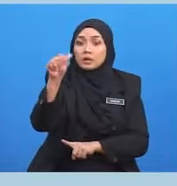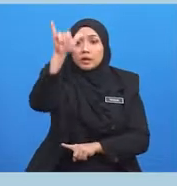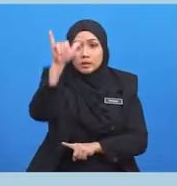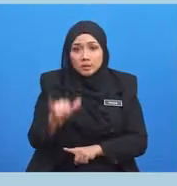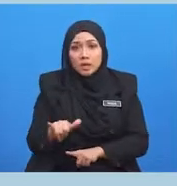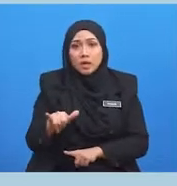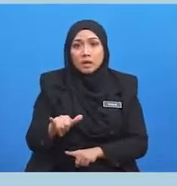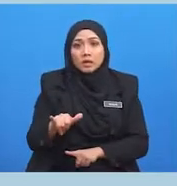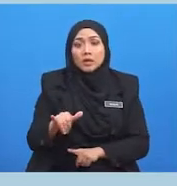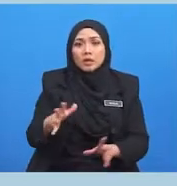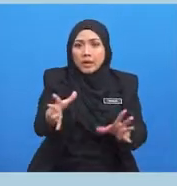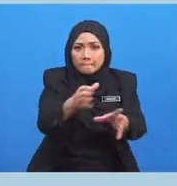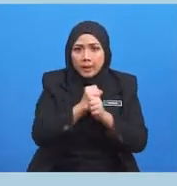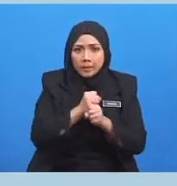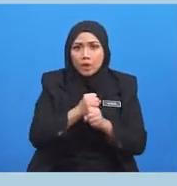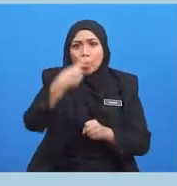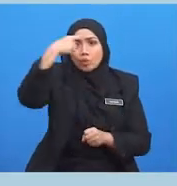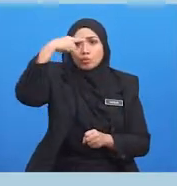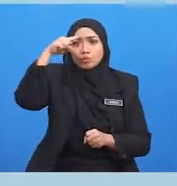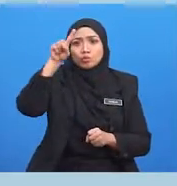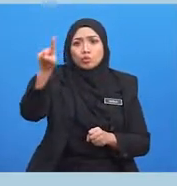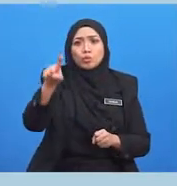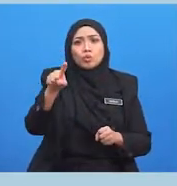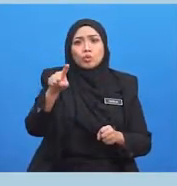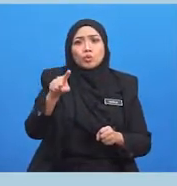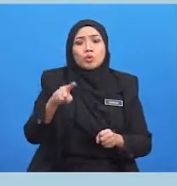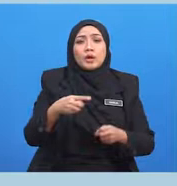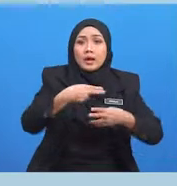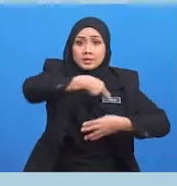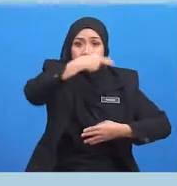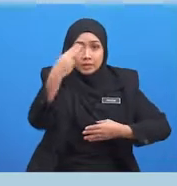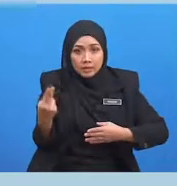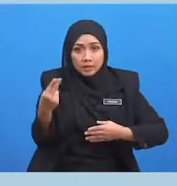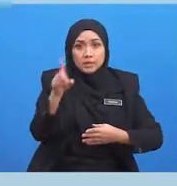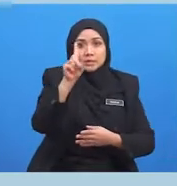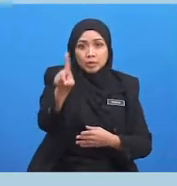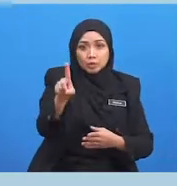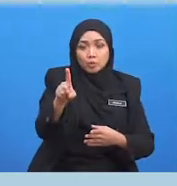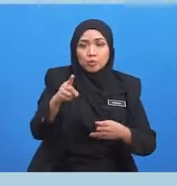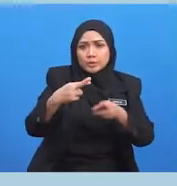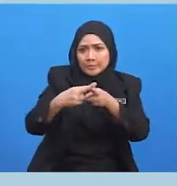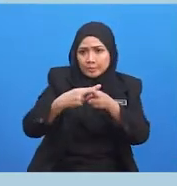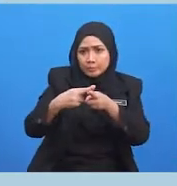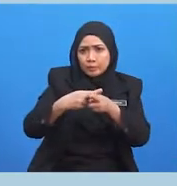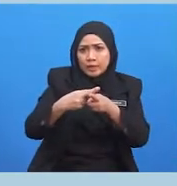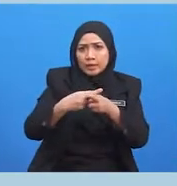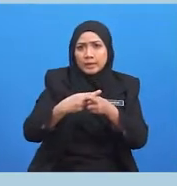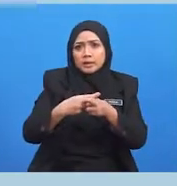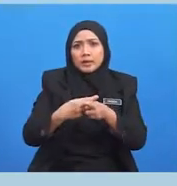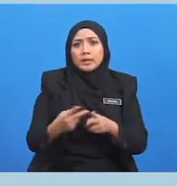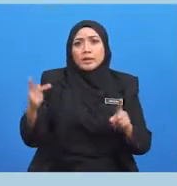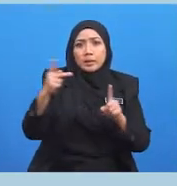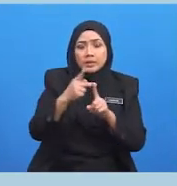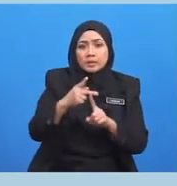untuk menghasilkan satu kesimpulan terhadap data kajian. Maklumat dan